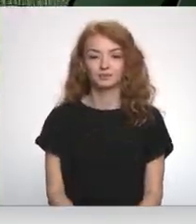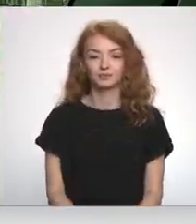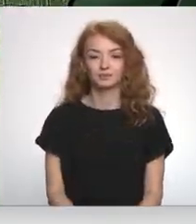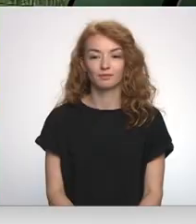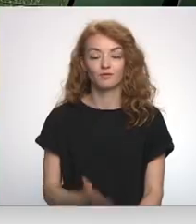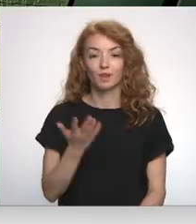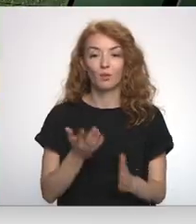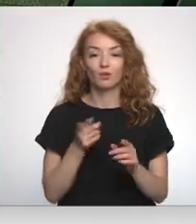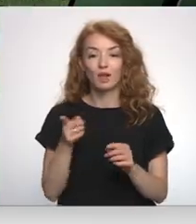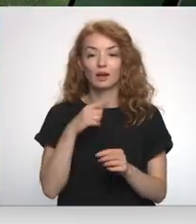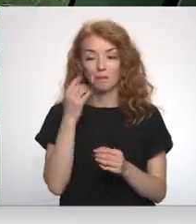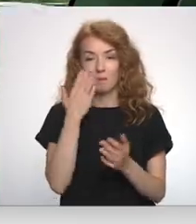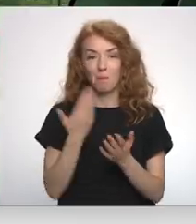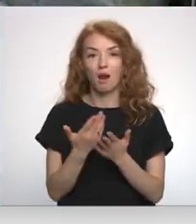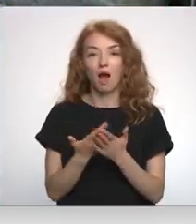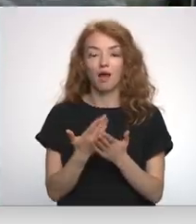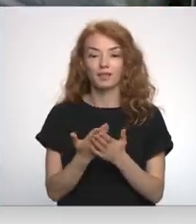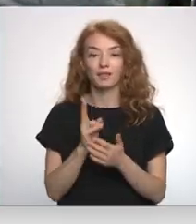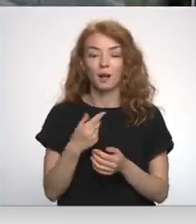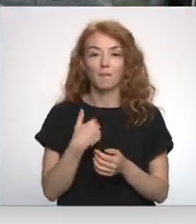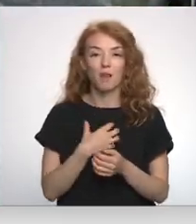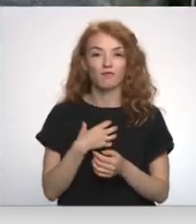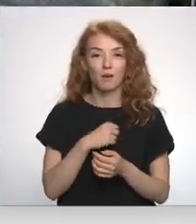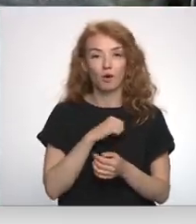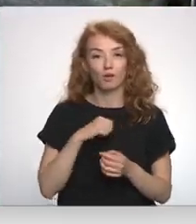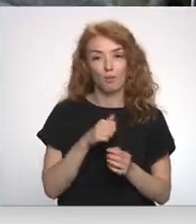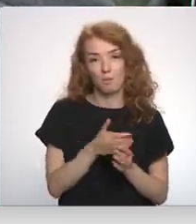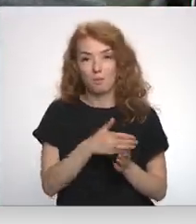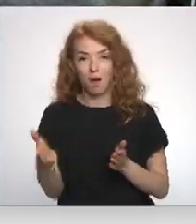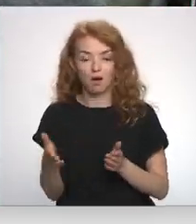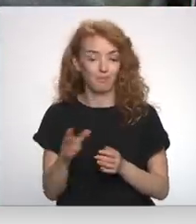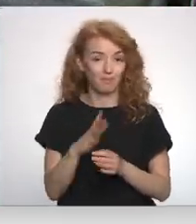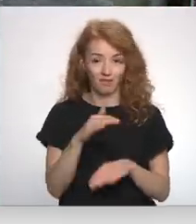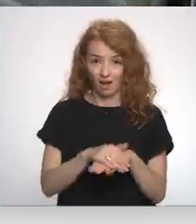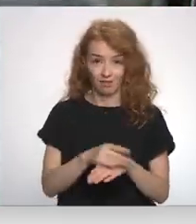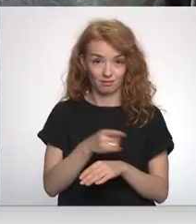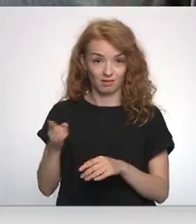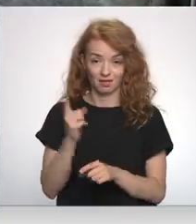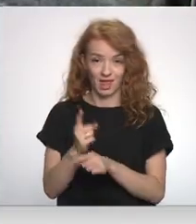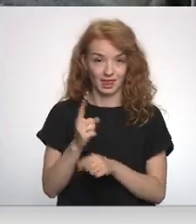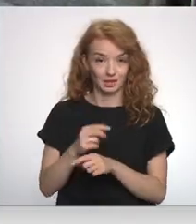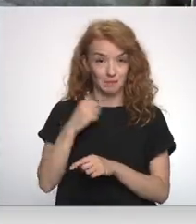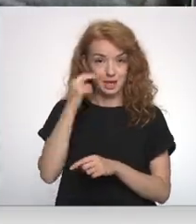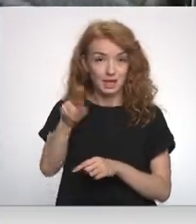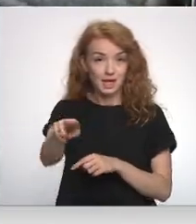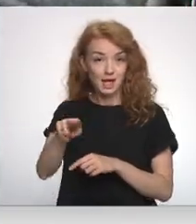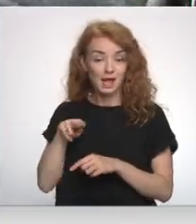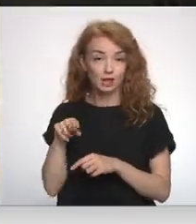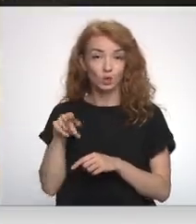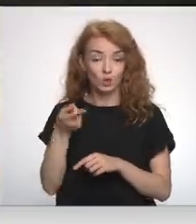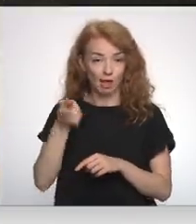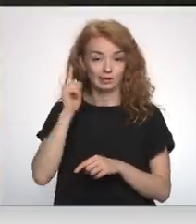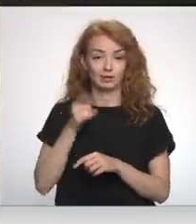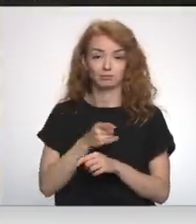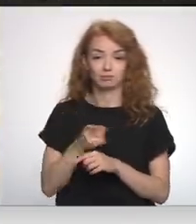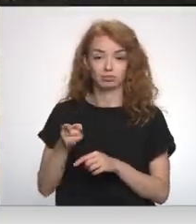Varbūt viņš tā man mēģina parādīt, ka man ir jābrauc pa nomalu, bet pa nomalu nedrīkst braukt, jo tā ir nepārtraukta josla, tā ir ceļa nomalu, un tur ir aizliegts